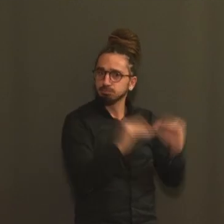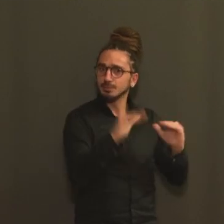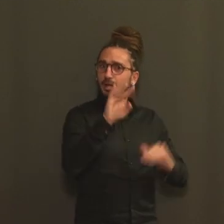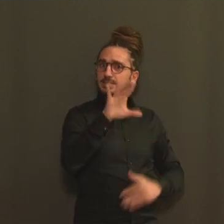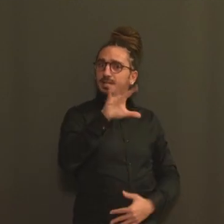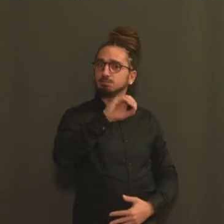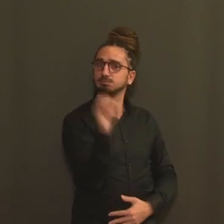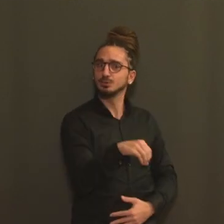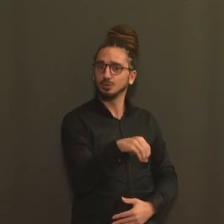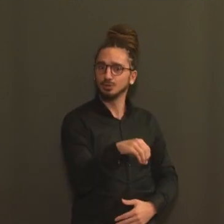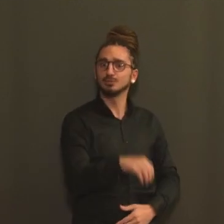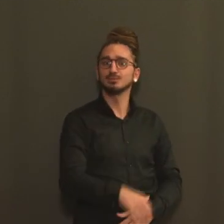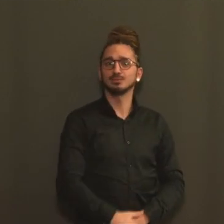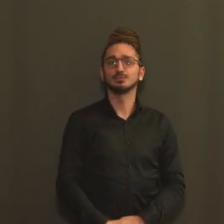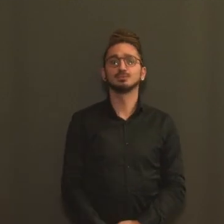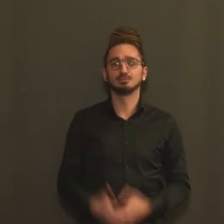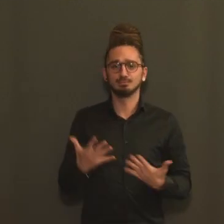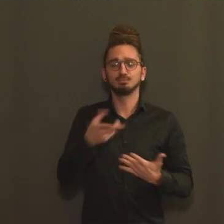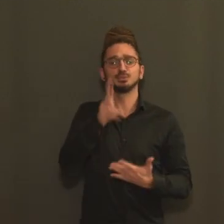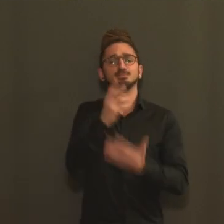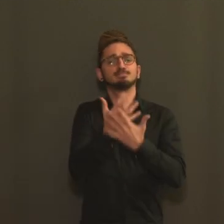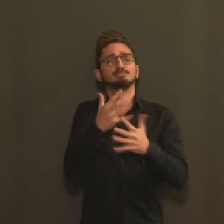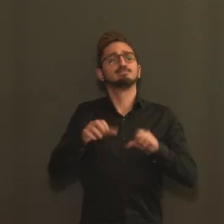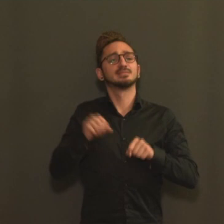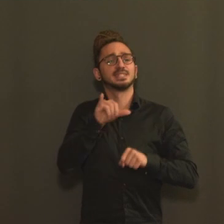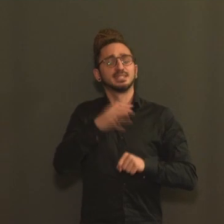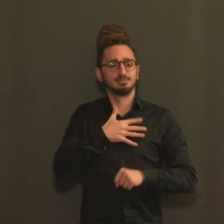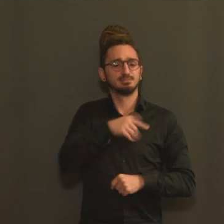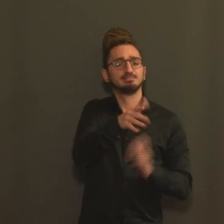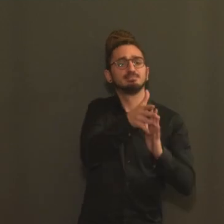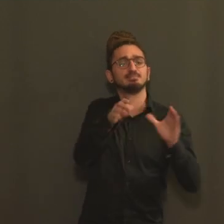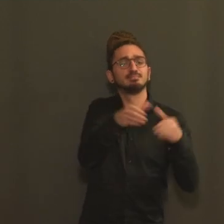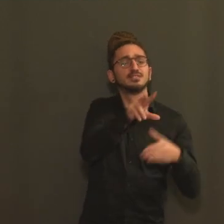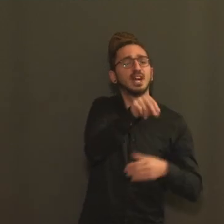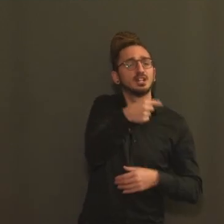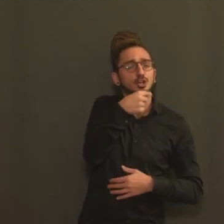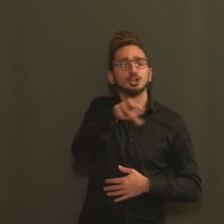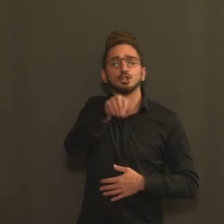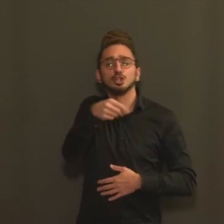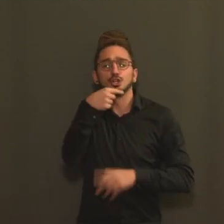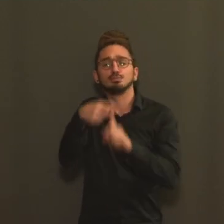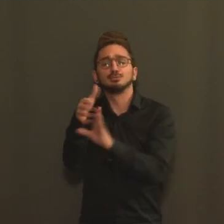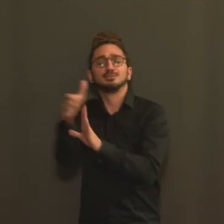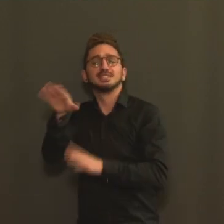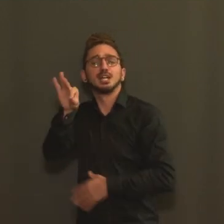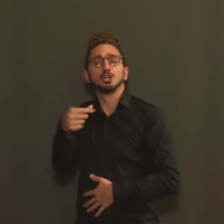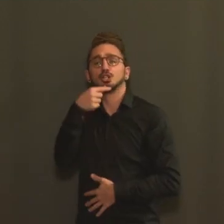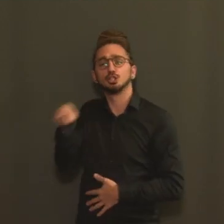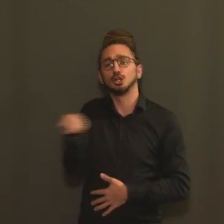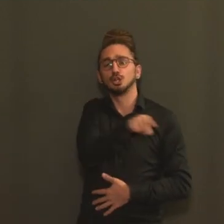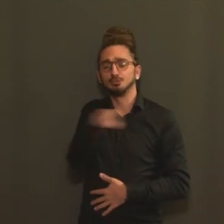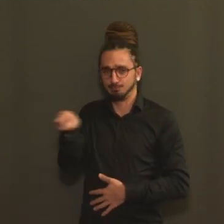20, 30 et 50 ans, ces trois tranches d'âge représentant chacune 15% du nombre de